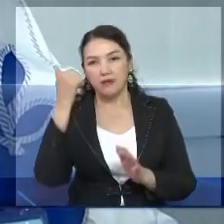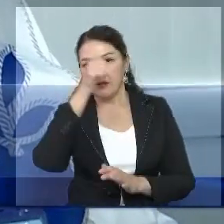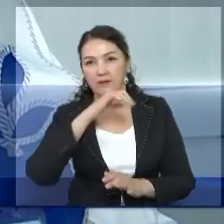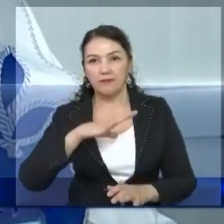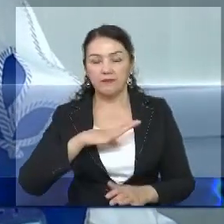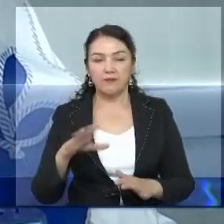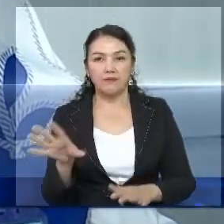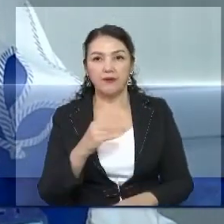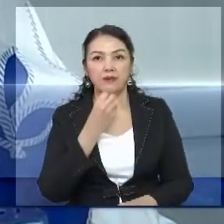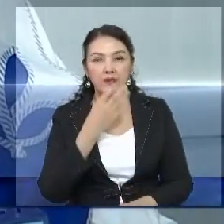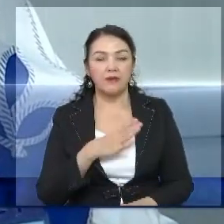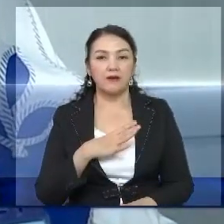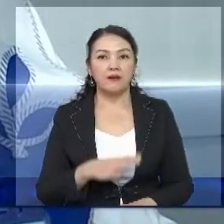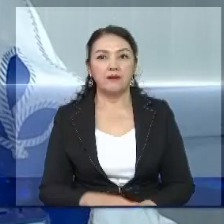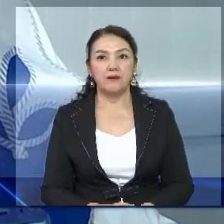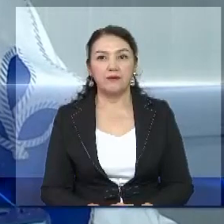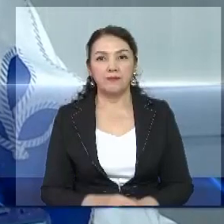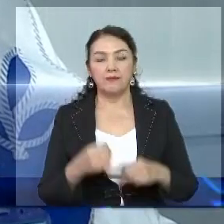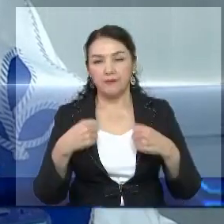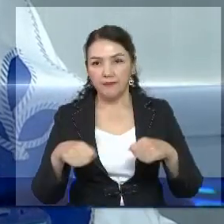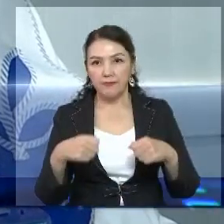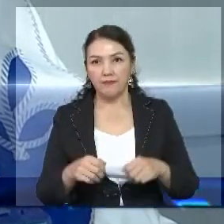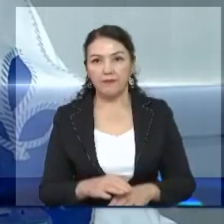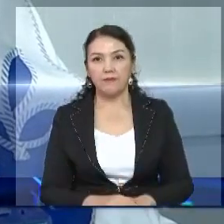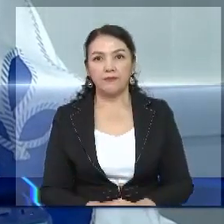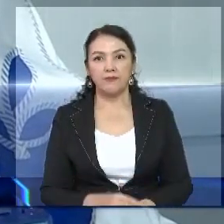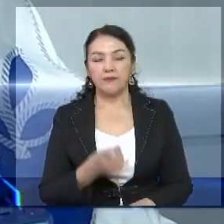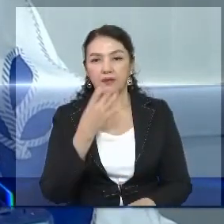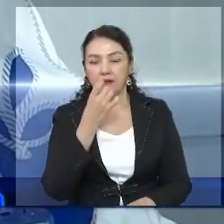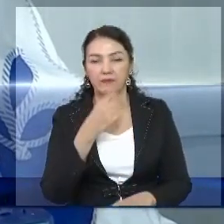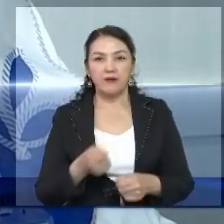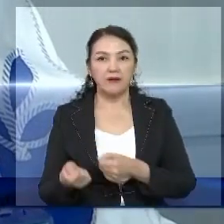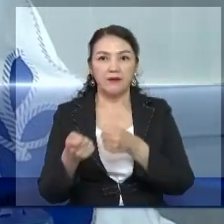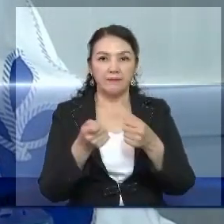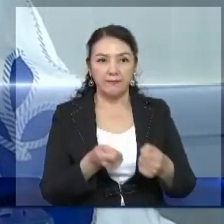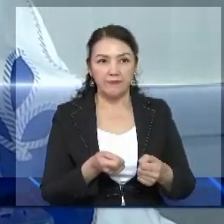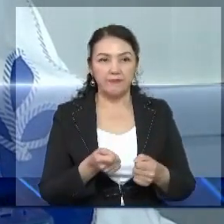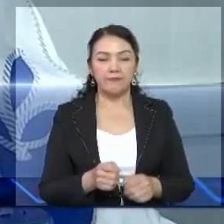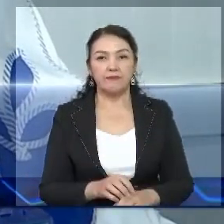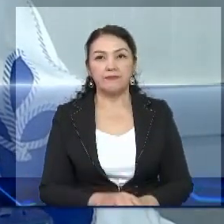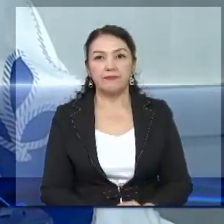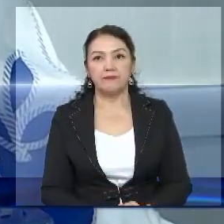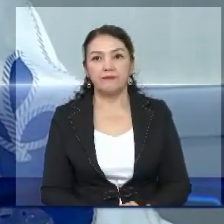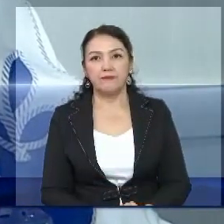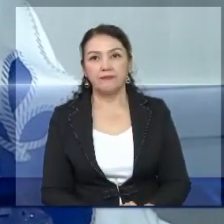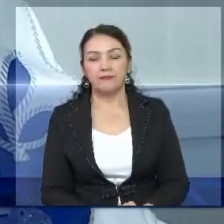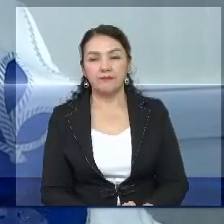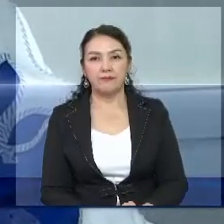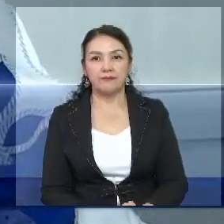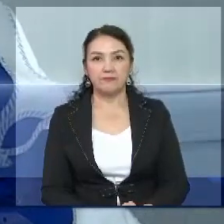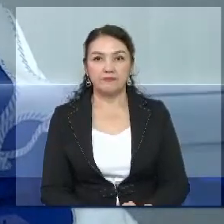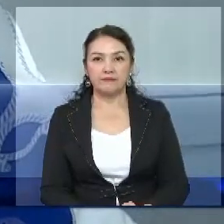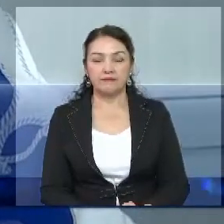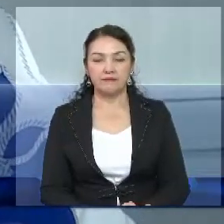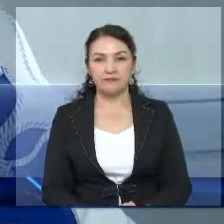Сол бәрі жақсы өсіп отыр. Жаңа жұмыртқалар әкелдім, сол тауықтар, бәрін қаздар, бәрін әкеліп тұрамын,